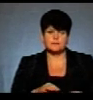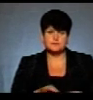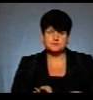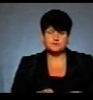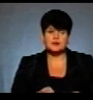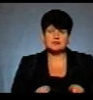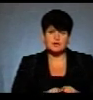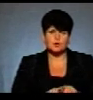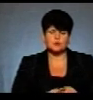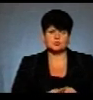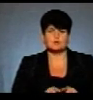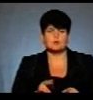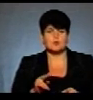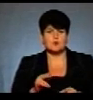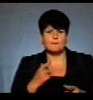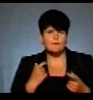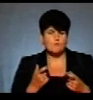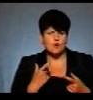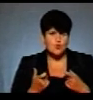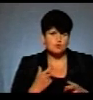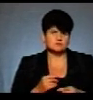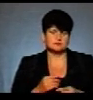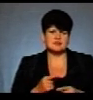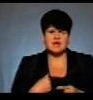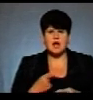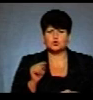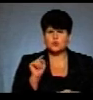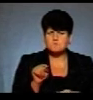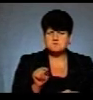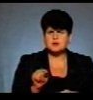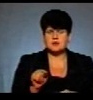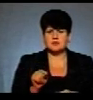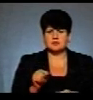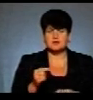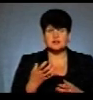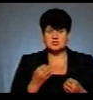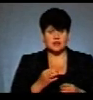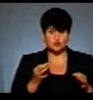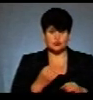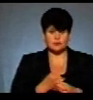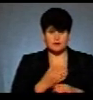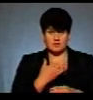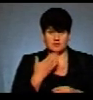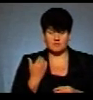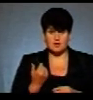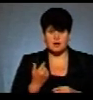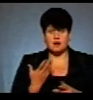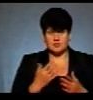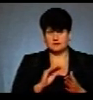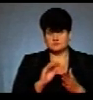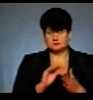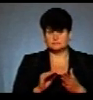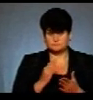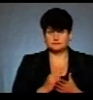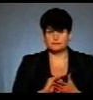погрози, залякування, шантаж через соцмережі. Так? Та я тобі, от, може, нічого не роблять, але саму погрозу, яку ти в повідомленні пишеш